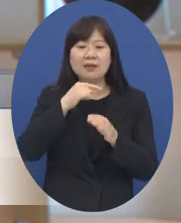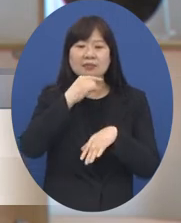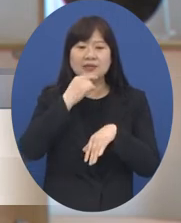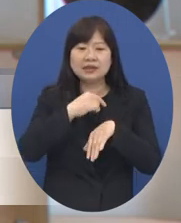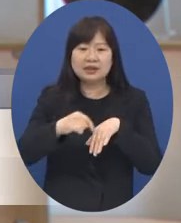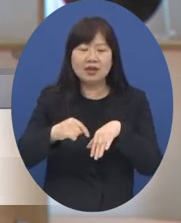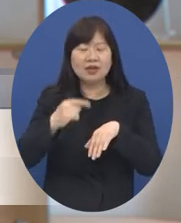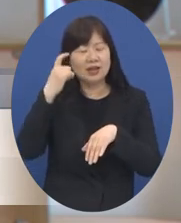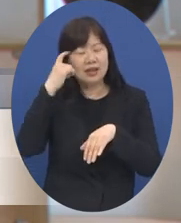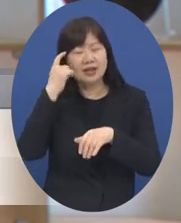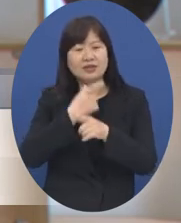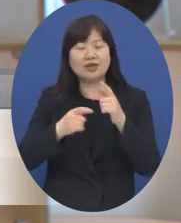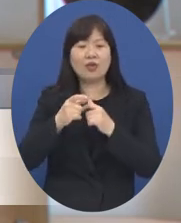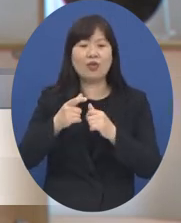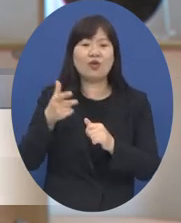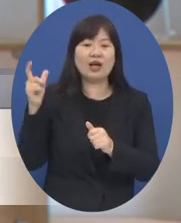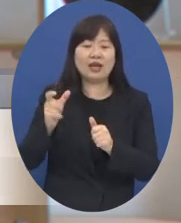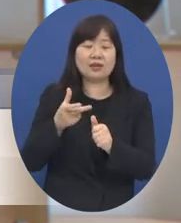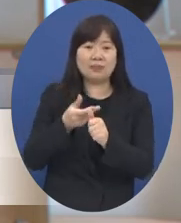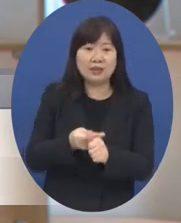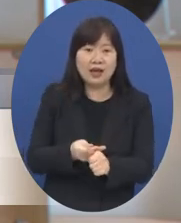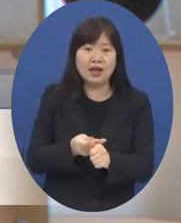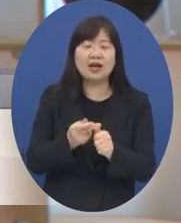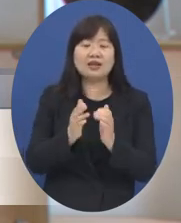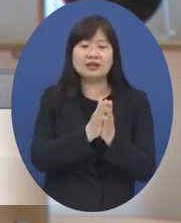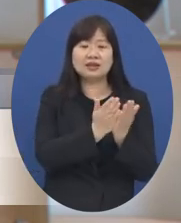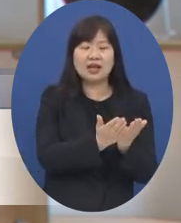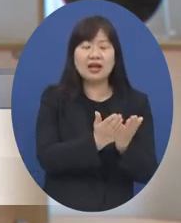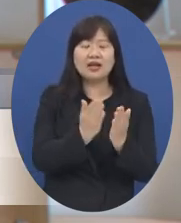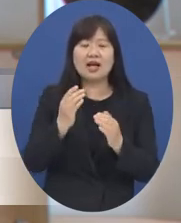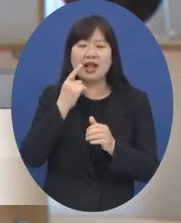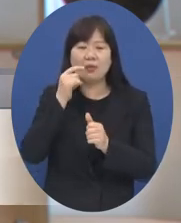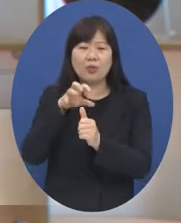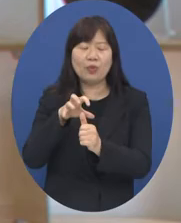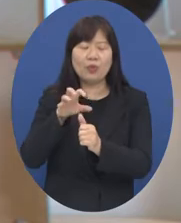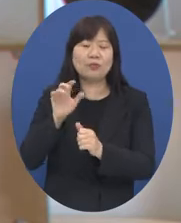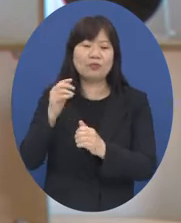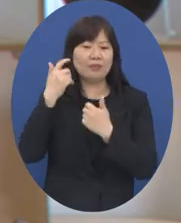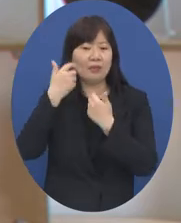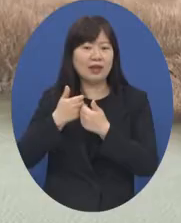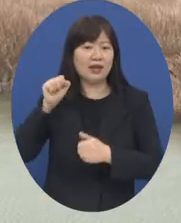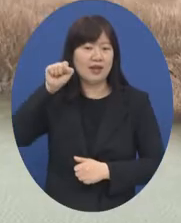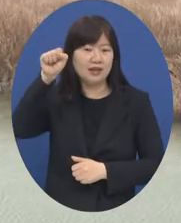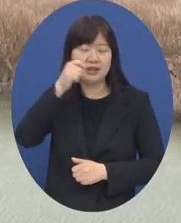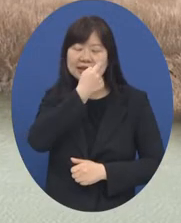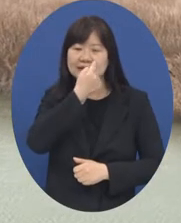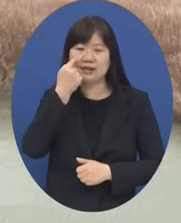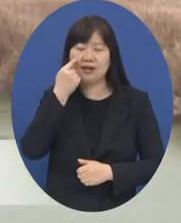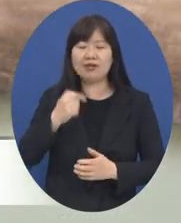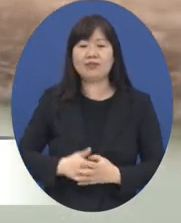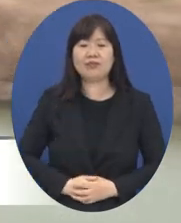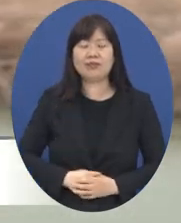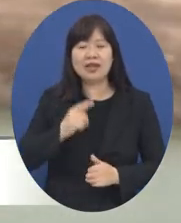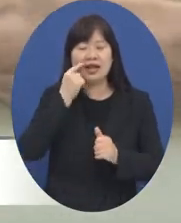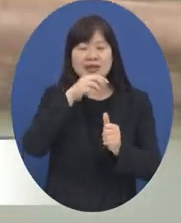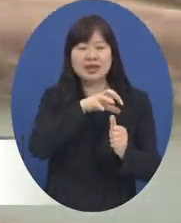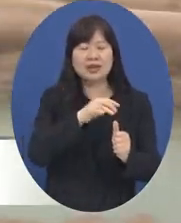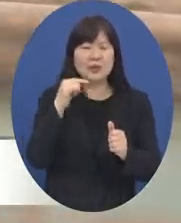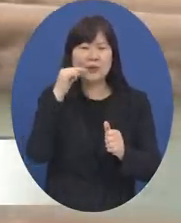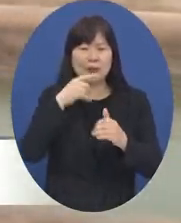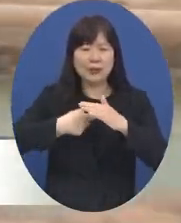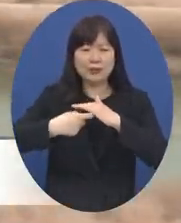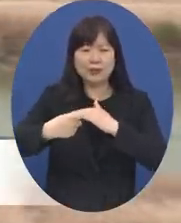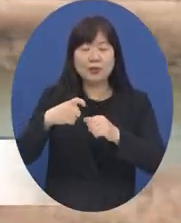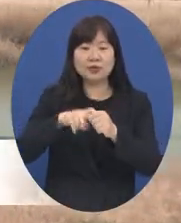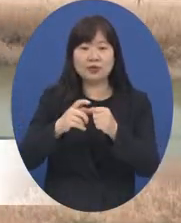고취시키는 악보집이자 항일 운동의 역사성을 보여주는 증거물이라고 할수 있겠습니다. 일제가 소금을 수탈해